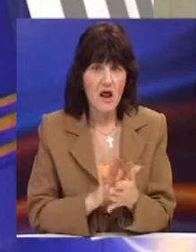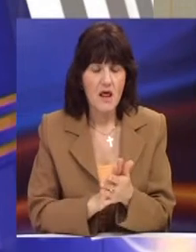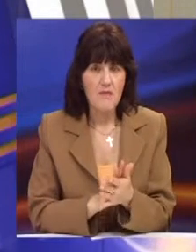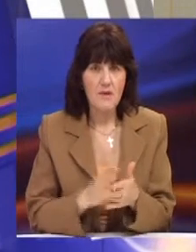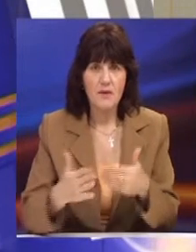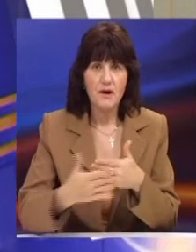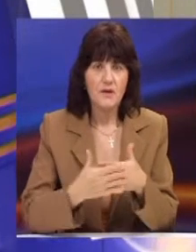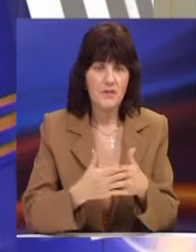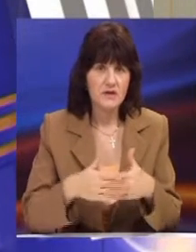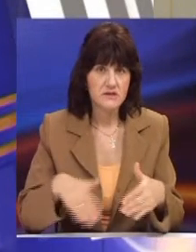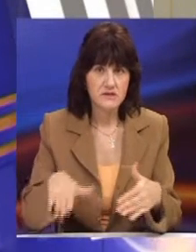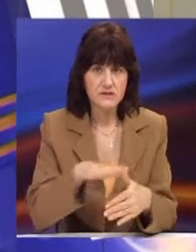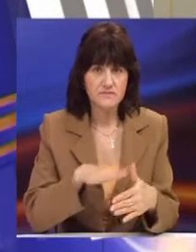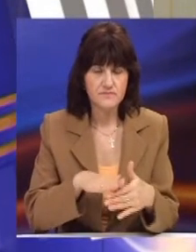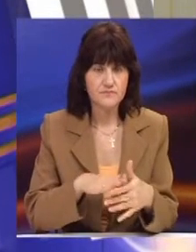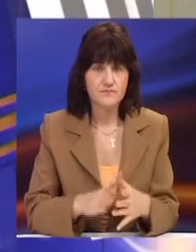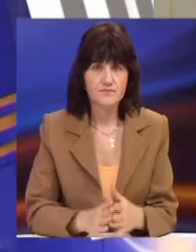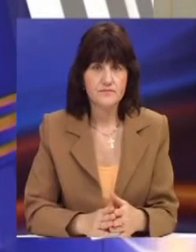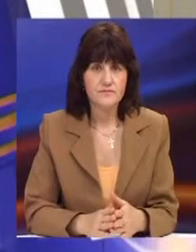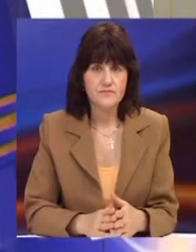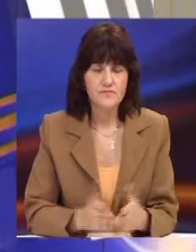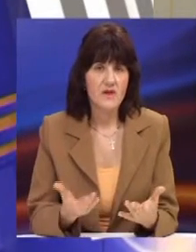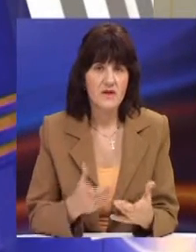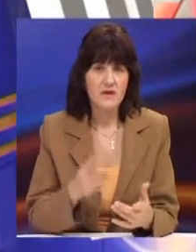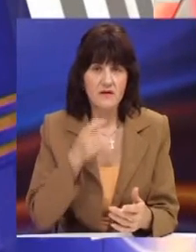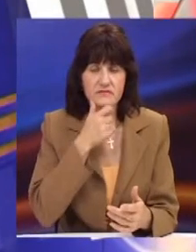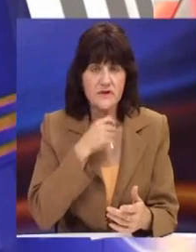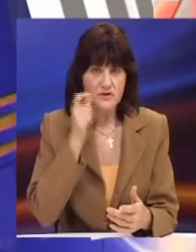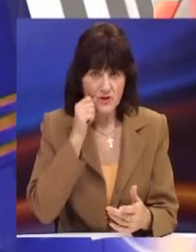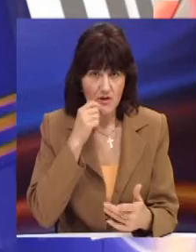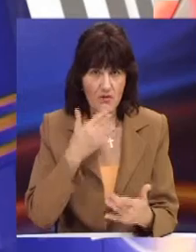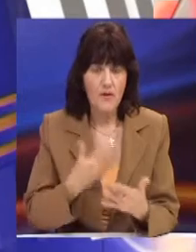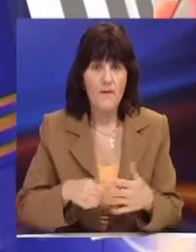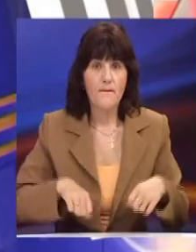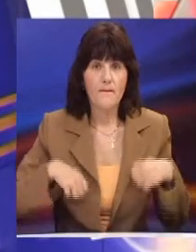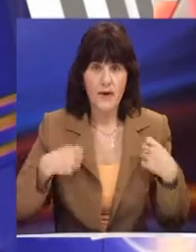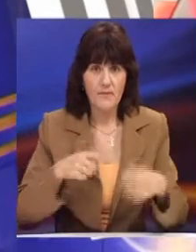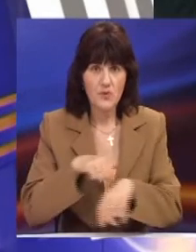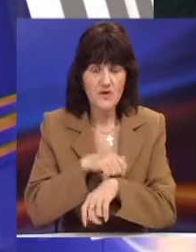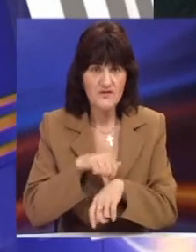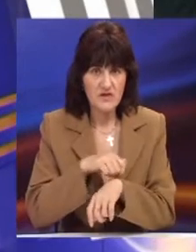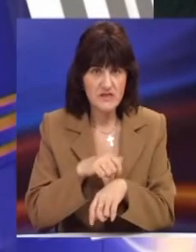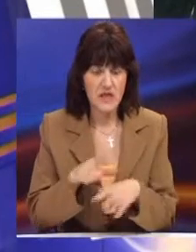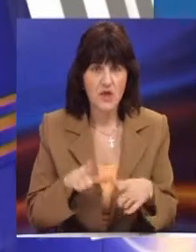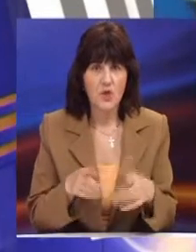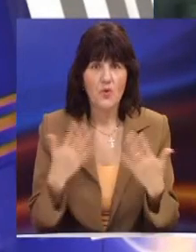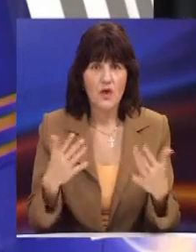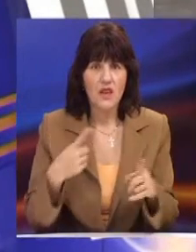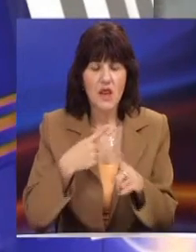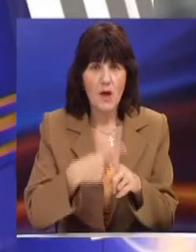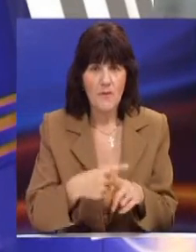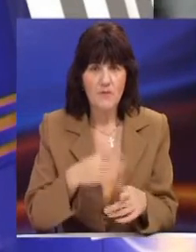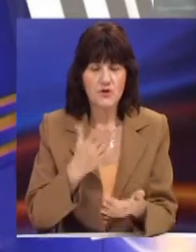neophodno, koliko god je blizu naše službe da se nalazi pacijent. Tokom prepodnevnih sati u službi hitne medicinske